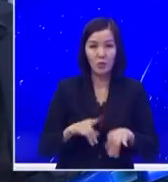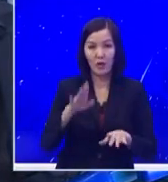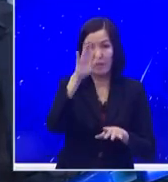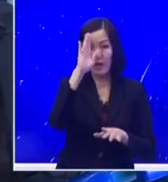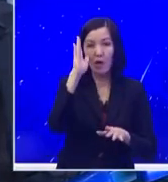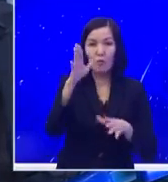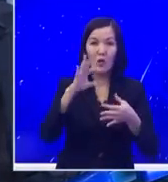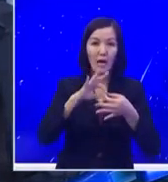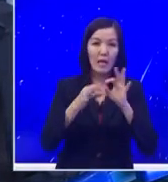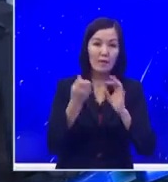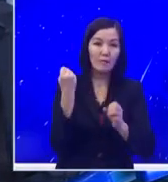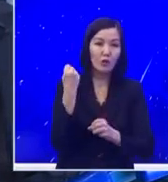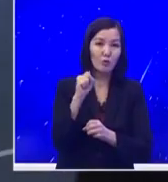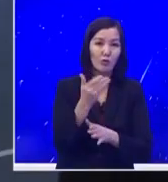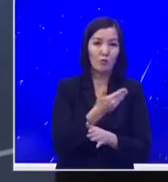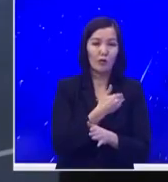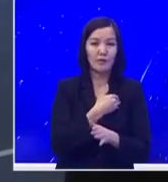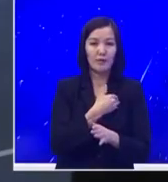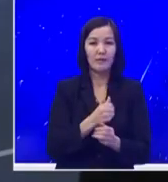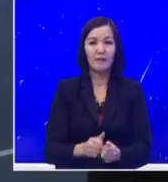болашақта әлем чемпионы болғысы келеді.